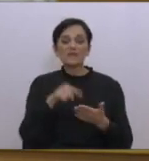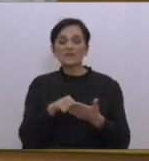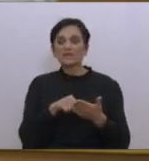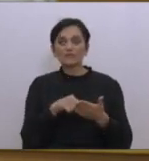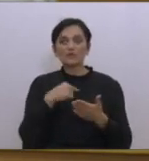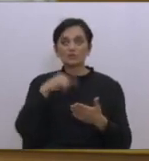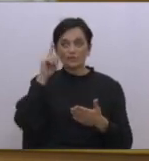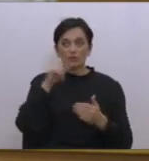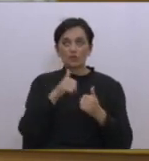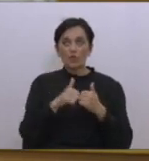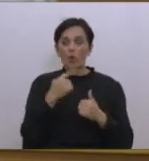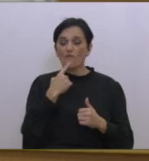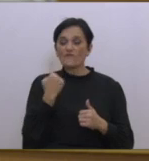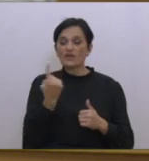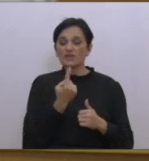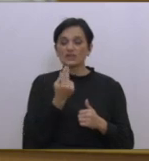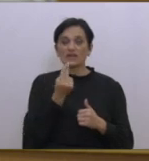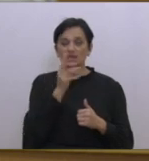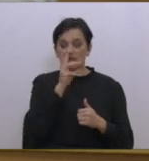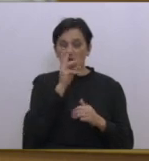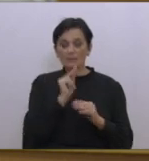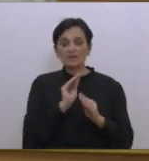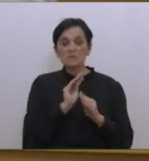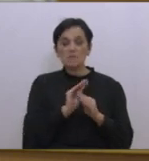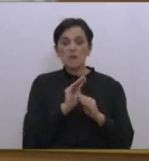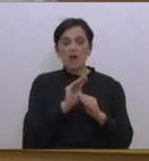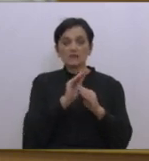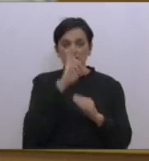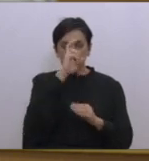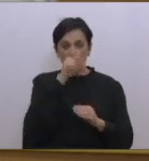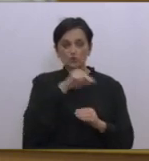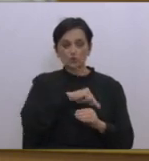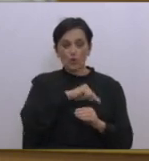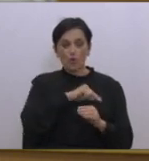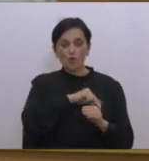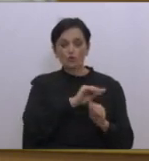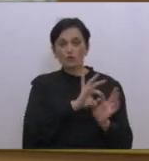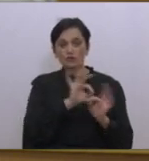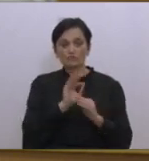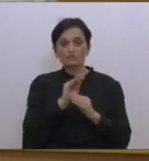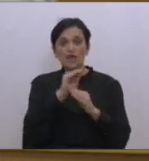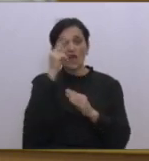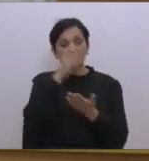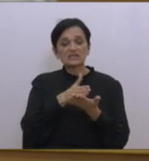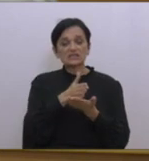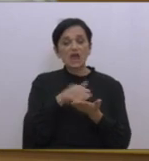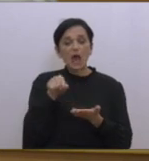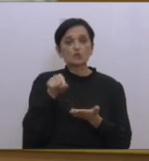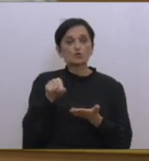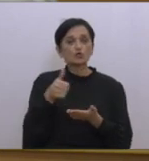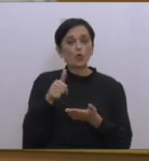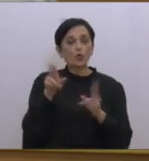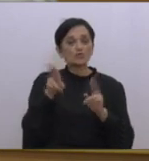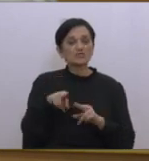ჩვენც რომ ყოველწლიურად ხდება ხელფასების ინდექსაცია და მატება საჯარო სამსახურში, ამ შემთხვევაში სტაჟიორთან მიმართებაში როგორ იქნება ეს წესი